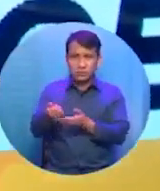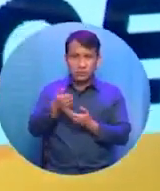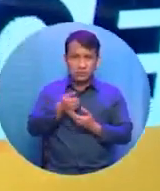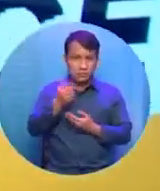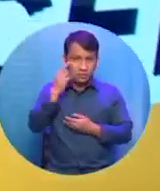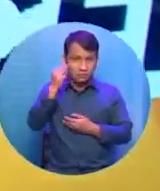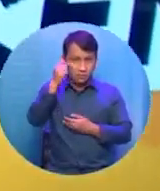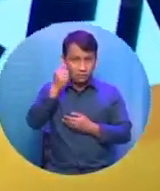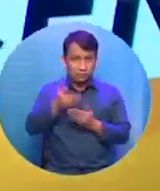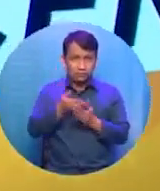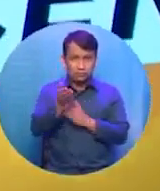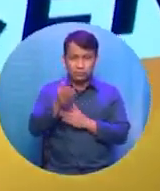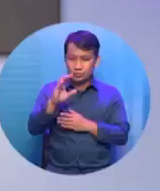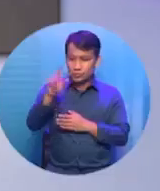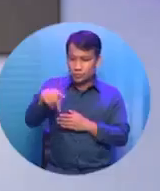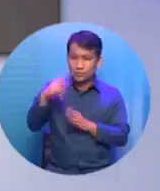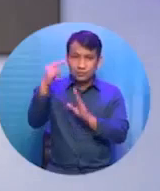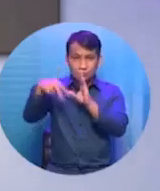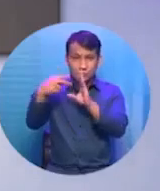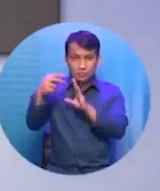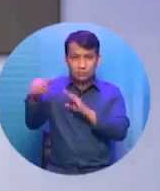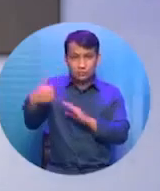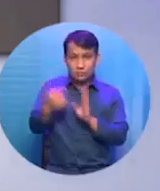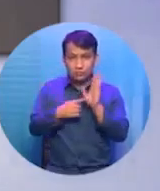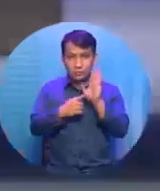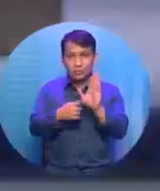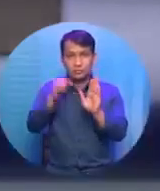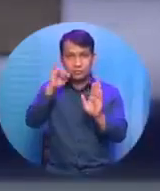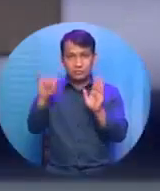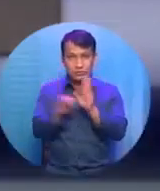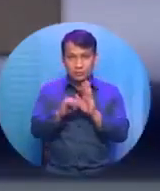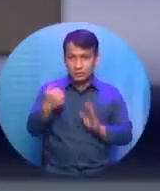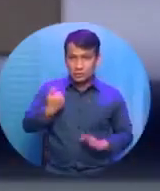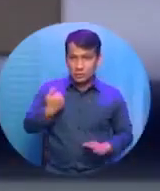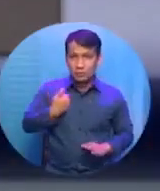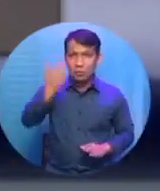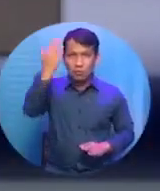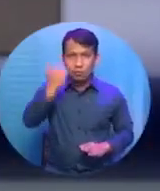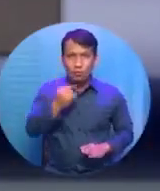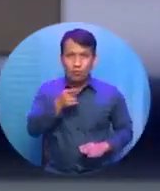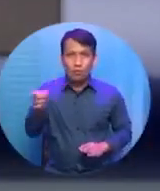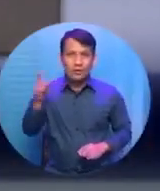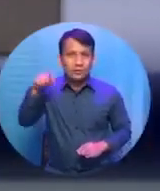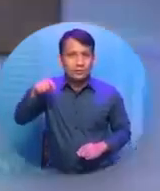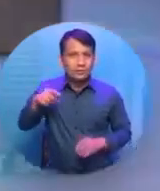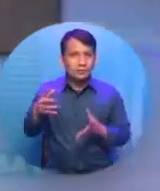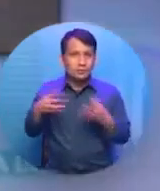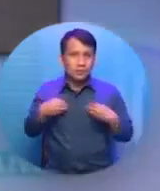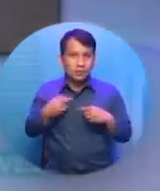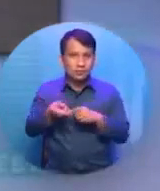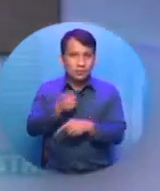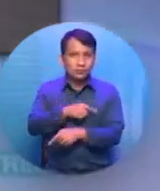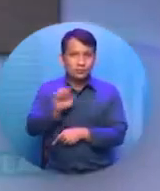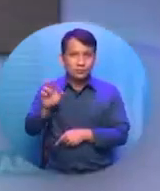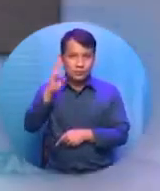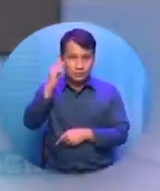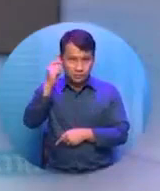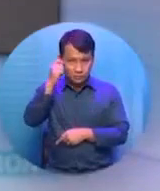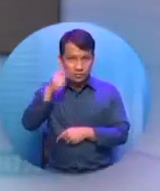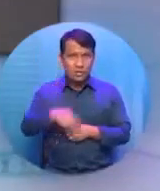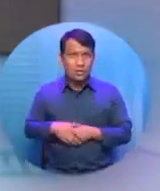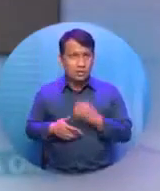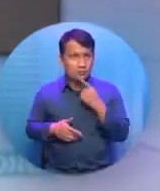Idol. Sa pamamagitan ng cellphone video, ipakilala ang sarili at ikwento kung bakit karapat-dapat kayong makatanggap ng tulong mula kay Idol